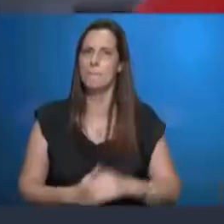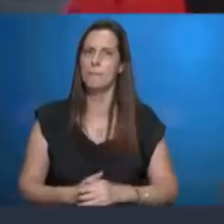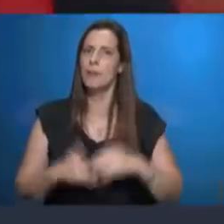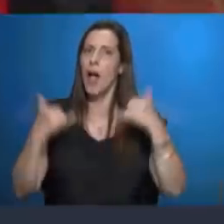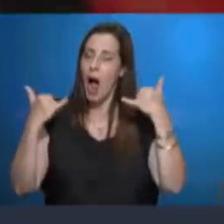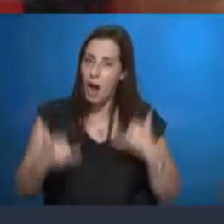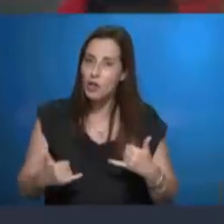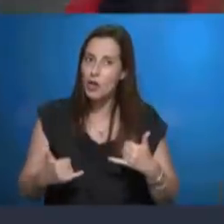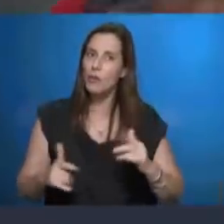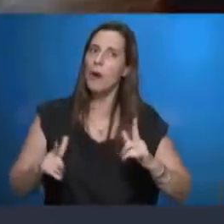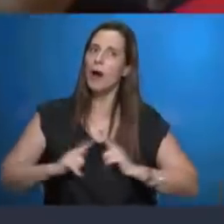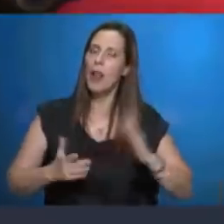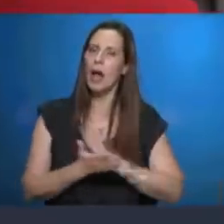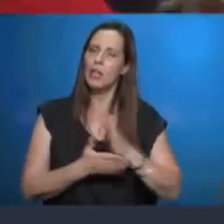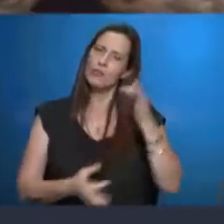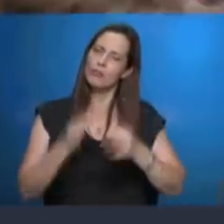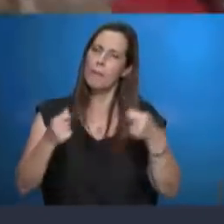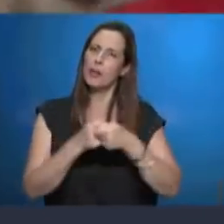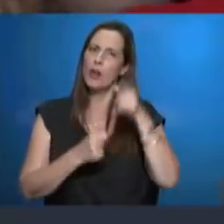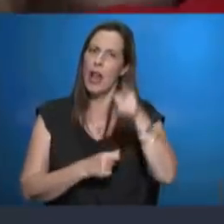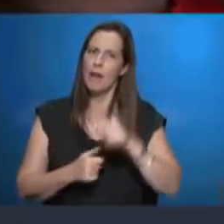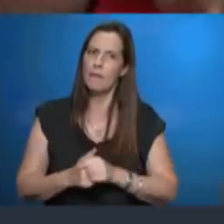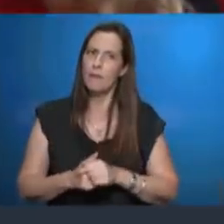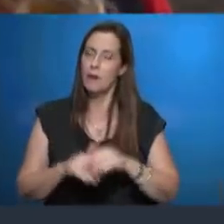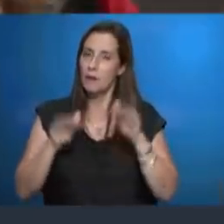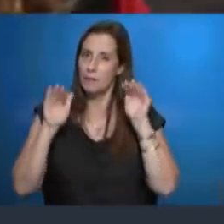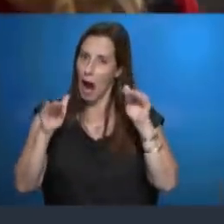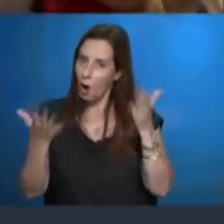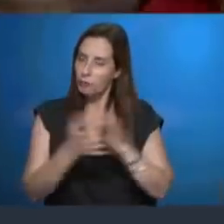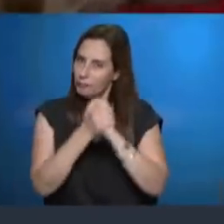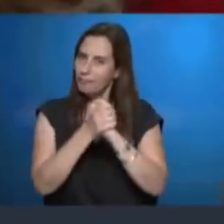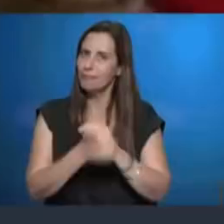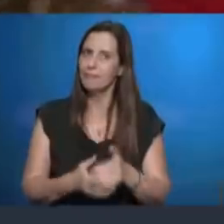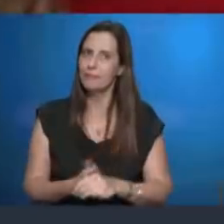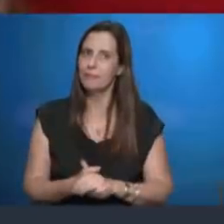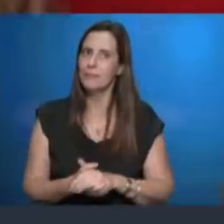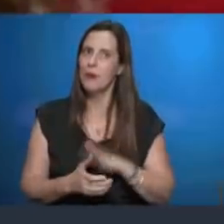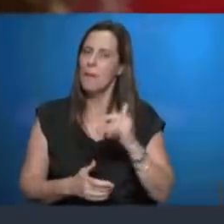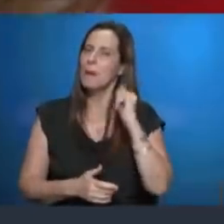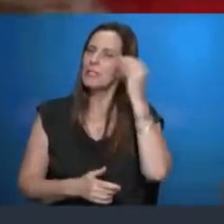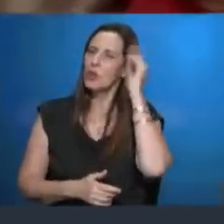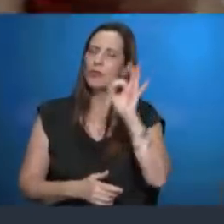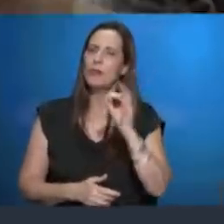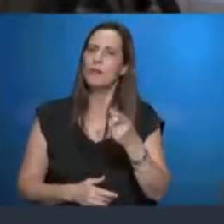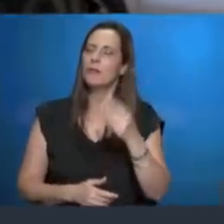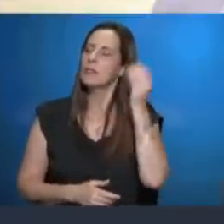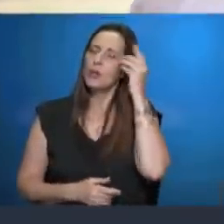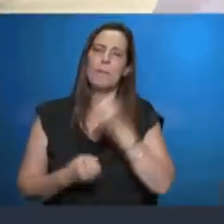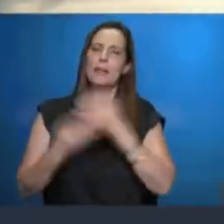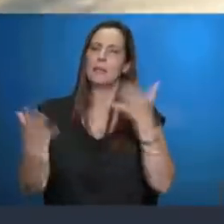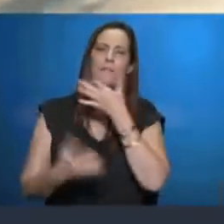עכשיו הוא ממתין להכרעת הפרקליטות בעניינו. ברכות. תודה רבה, תודה. וואי, מה זה זיכרון בשבילך? מקסימה